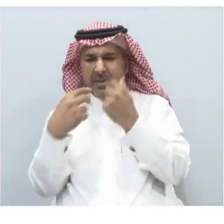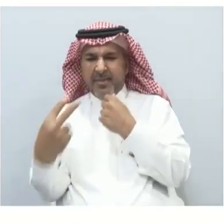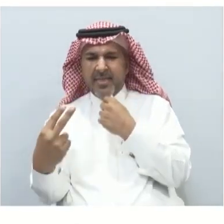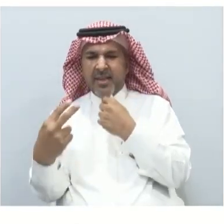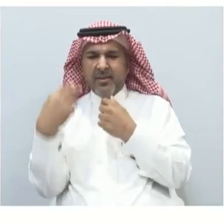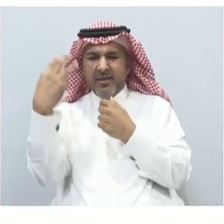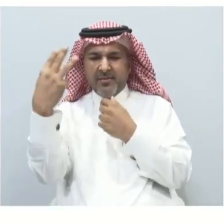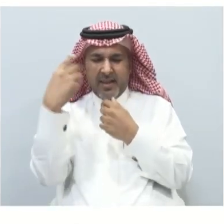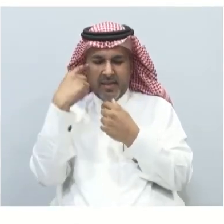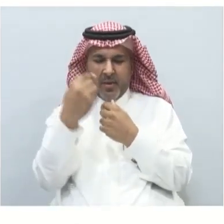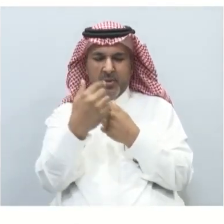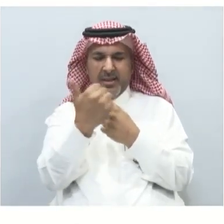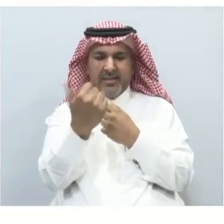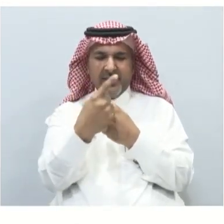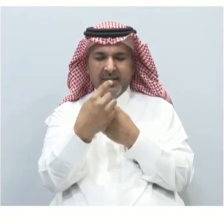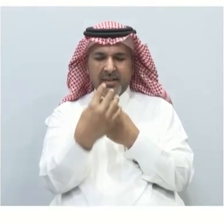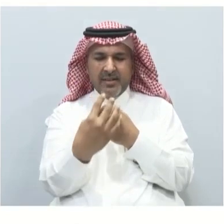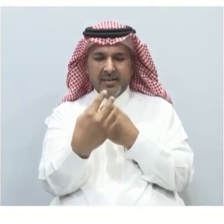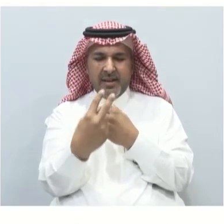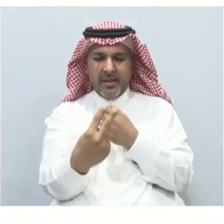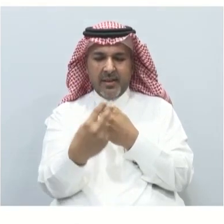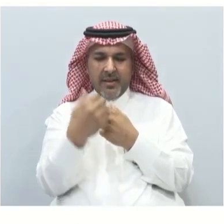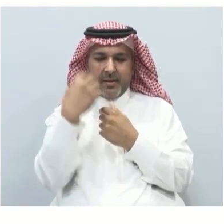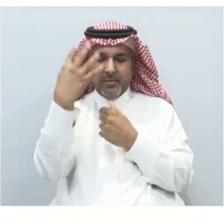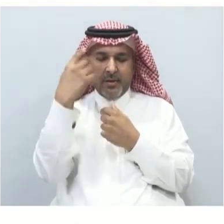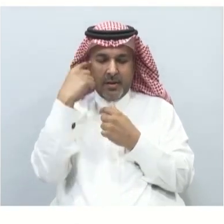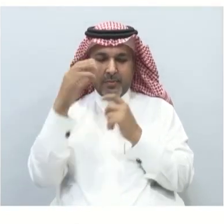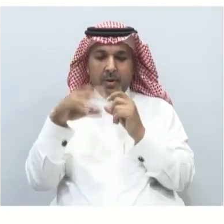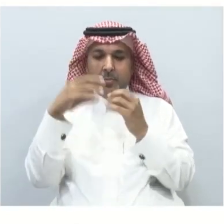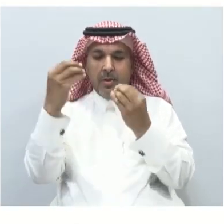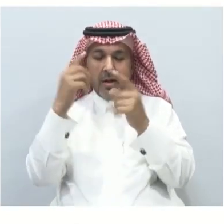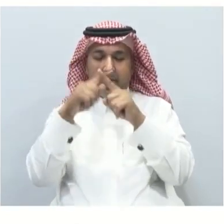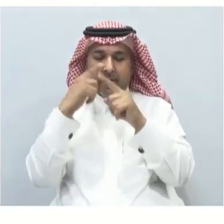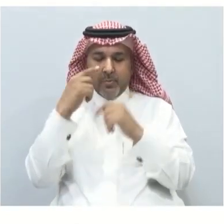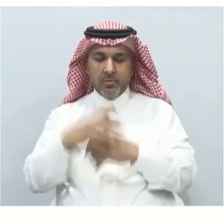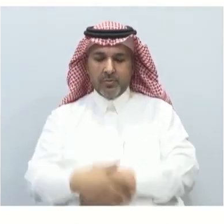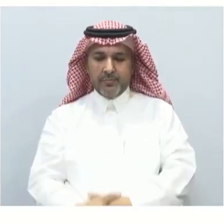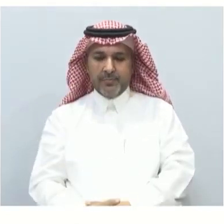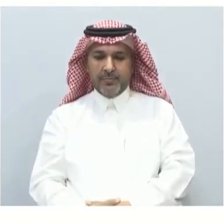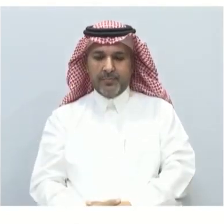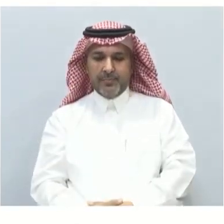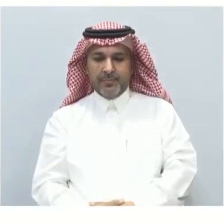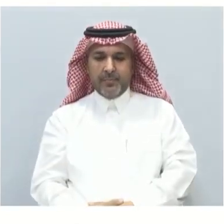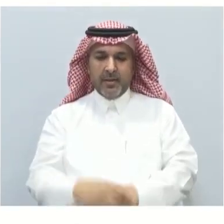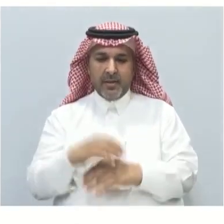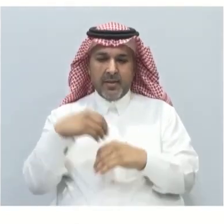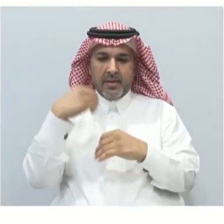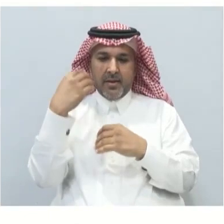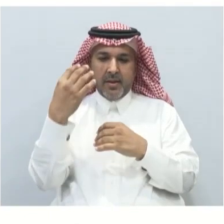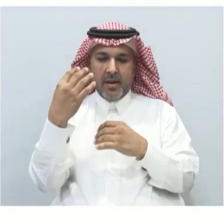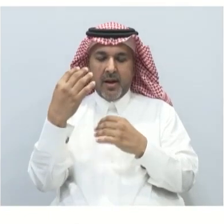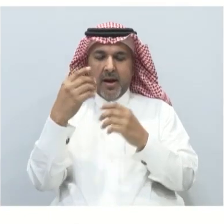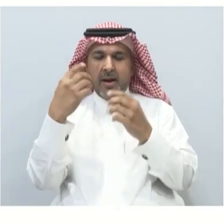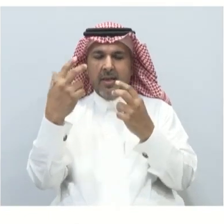2 اس 3 الان ساقوم بضرب ال 4 في 2 اكس نا 3 فبالتالي بتصير 2